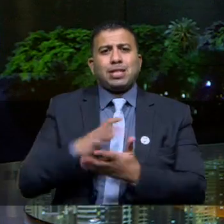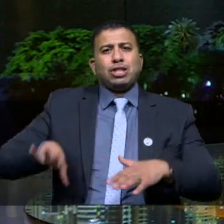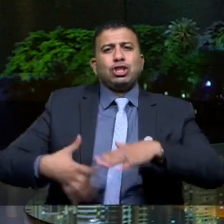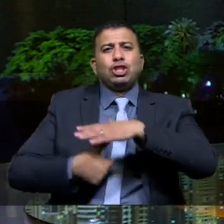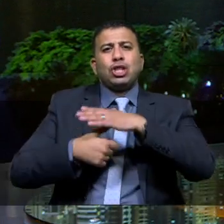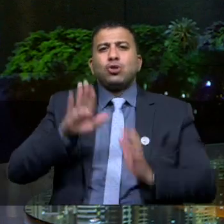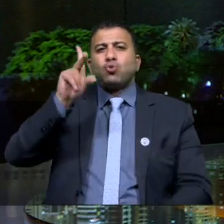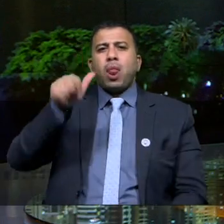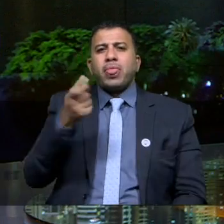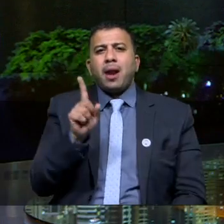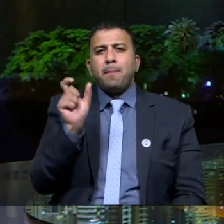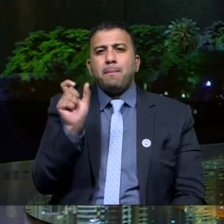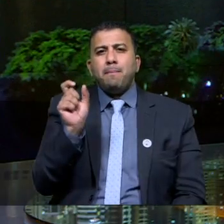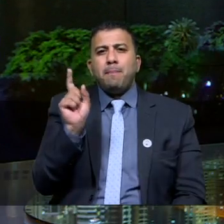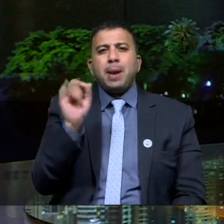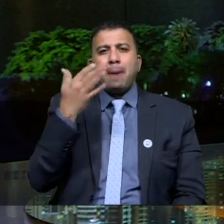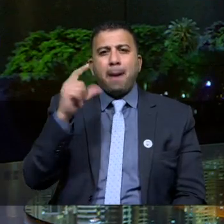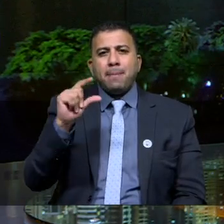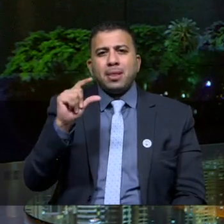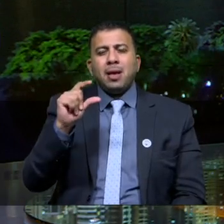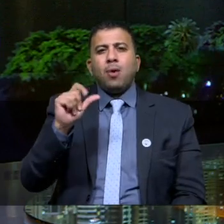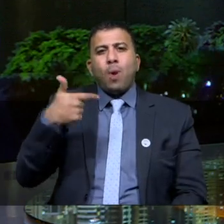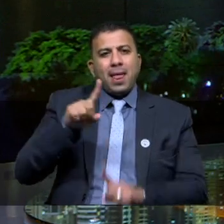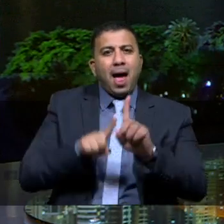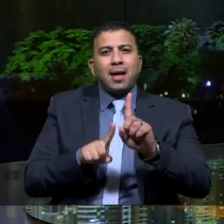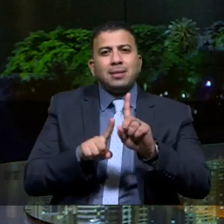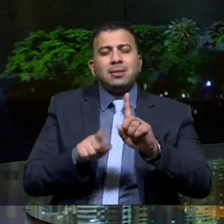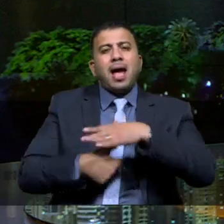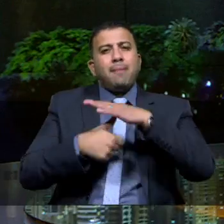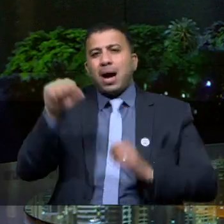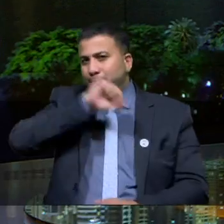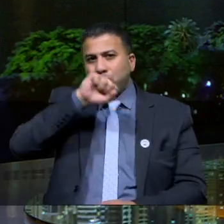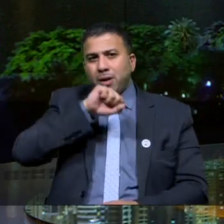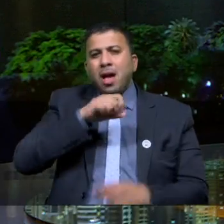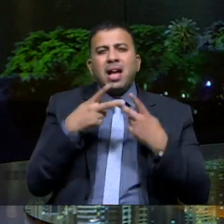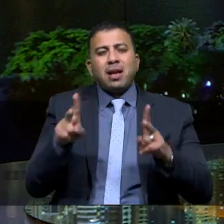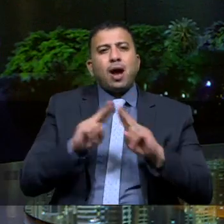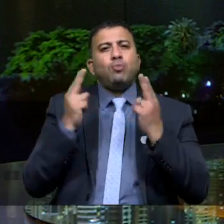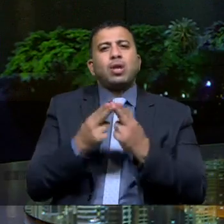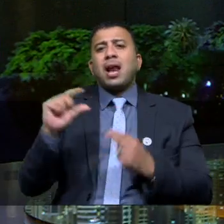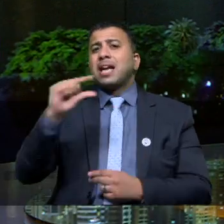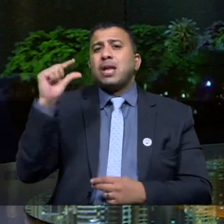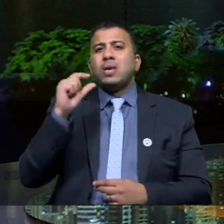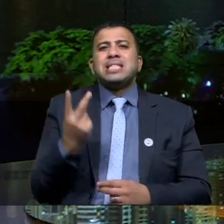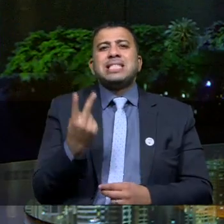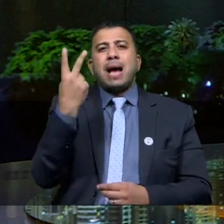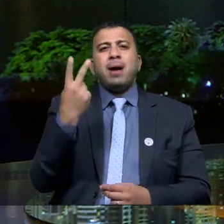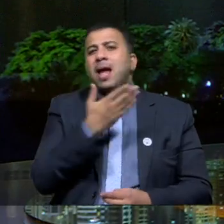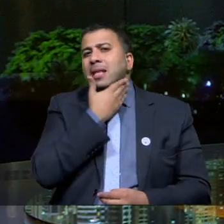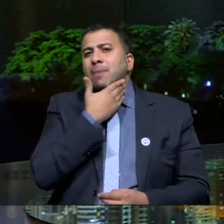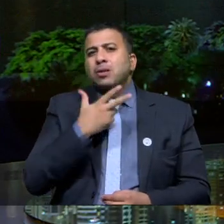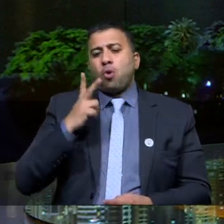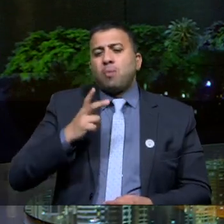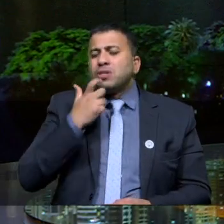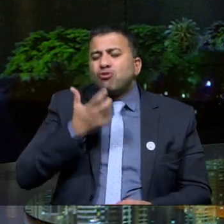تحت رعاية سمو الشيخ سلطان بن محمد بن سلطان القاسمي ولي العهد نائب حاكم الشارقة، انطلق الملتقى الدولي السابع